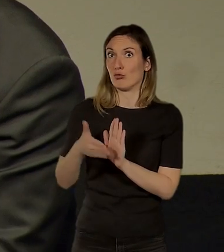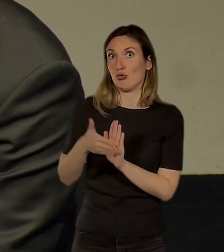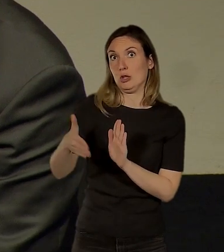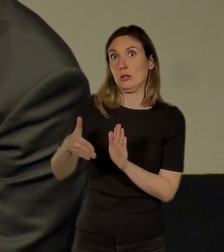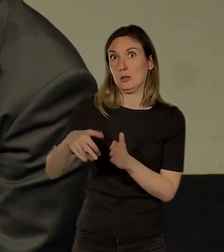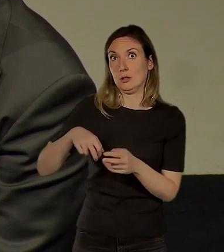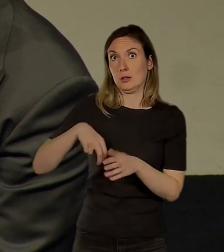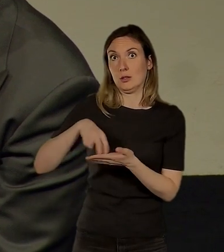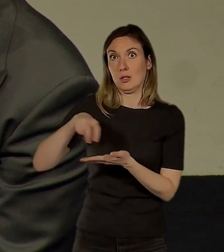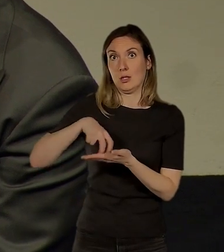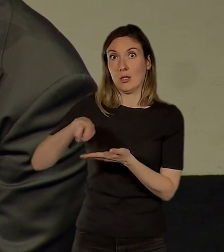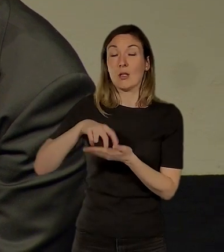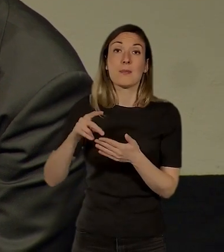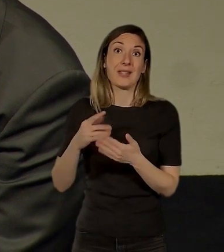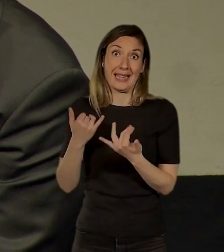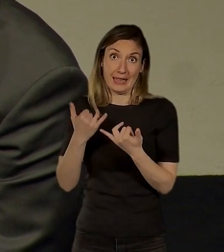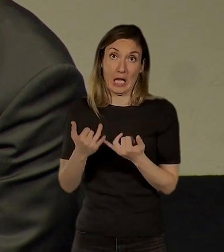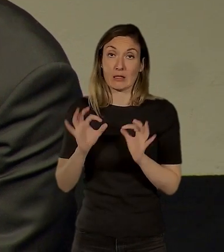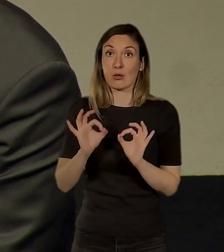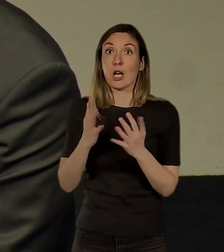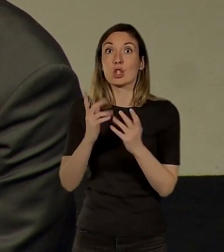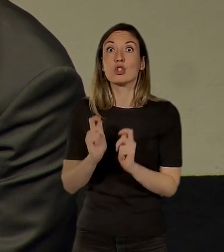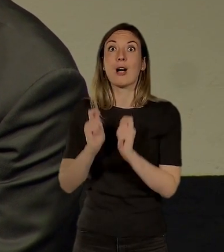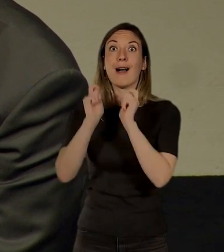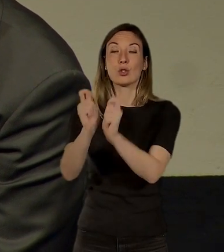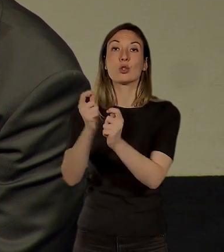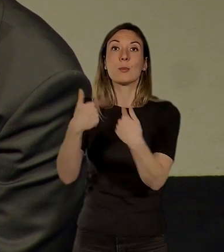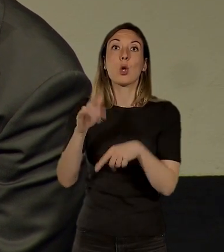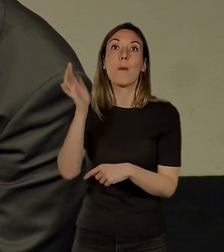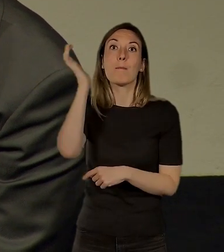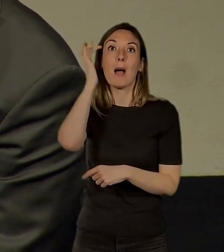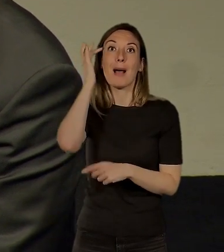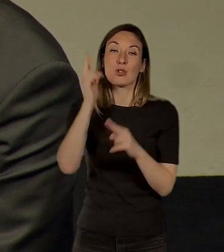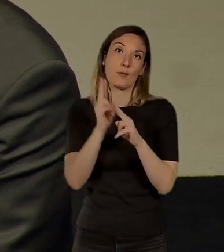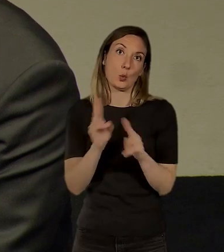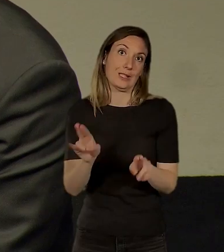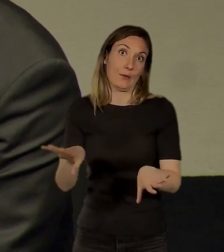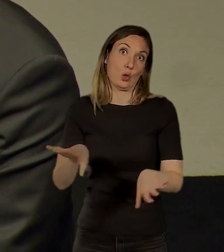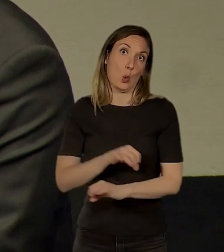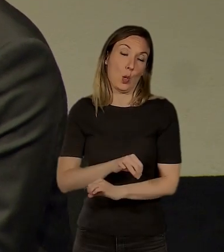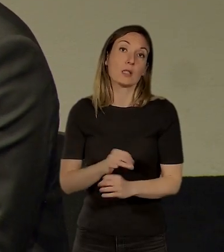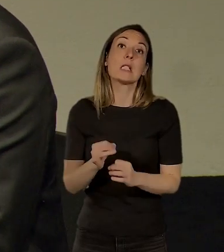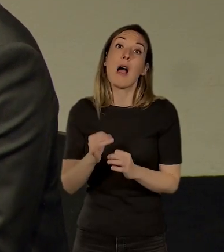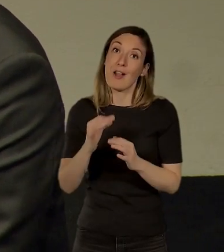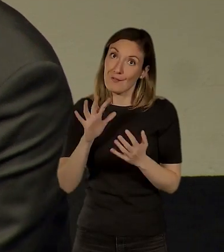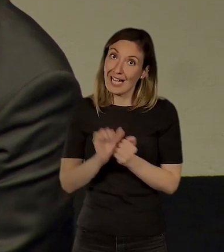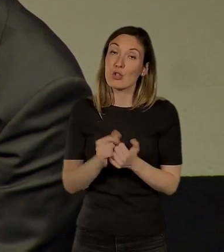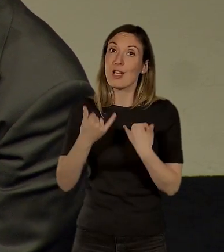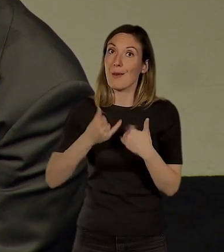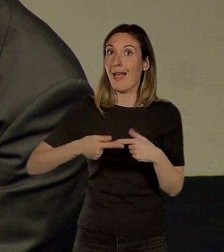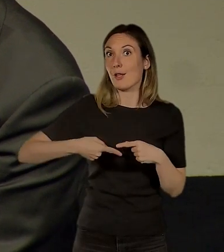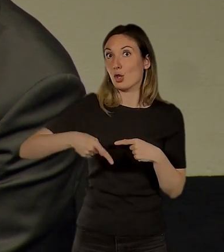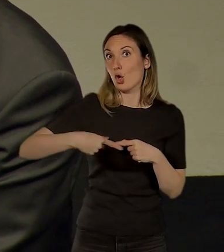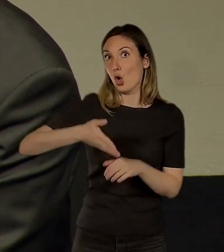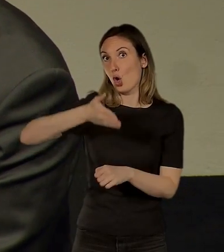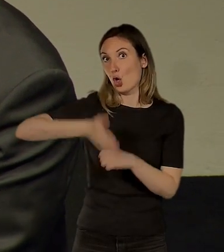tuhle tu chvíli aktuálně podáváme žádost na památkový ústav o souhlas a předpokládáme do konce roku, že by, když se zadaří,